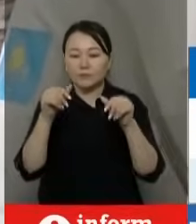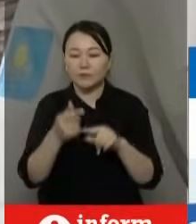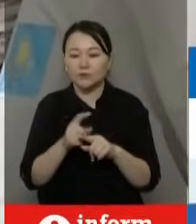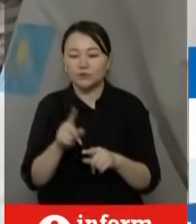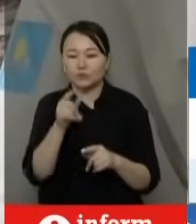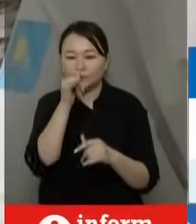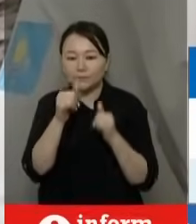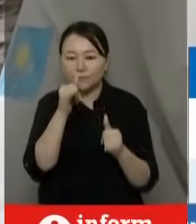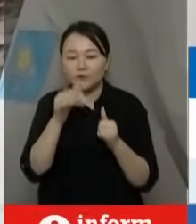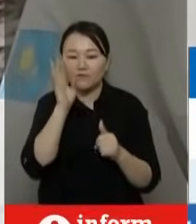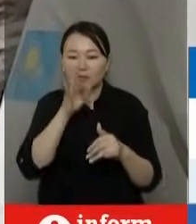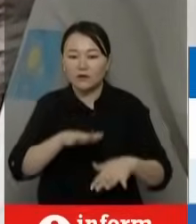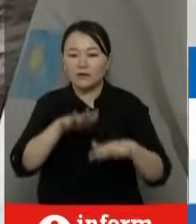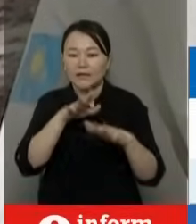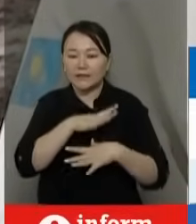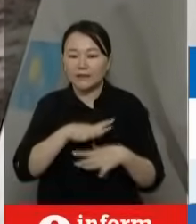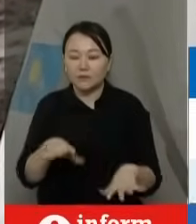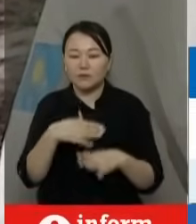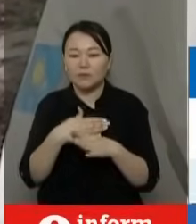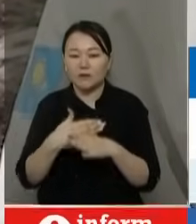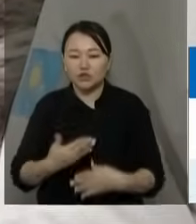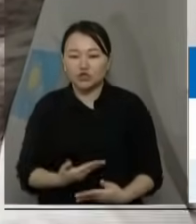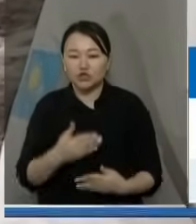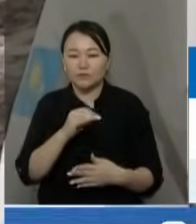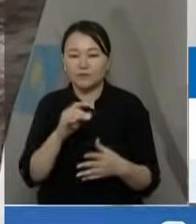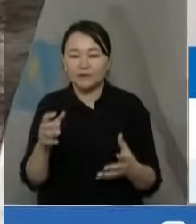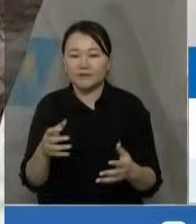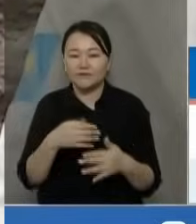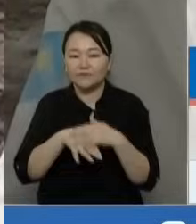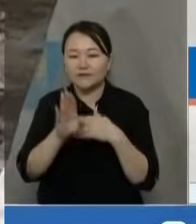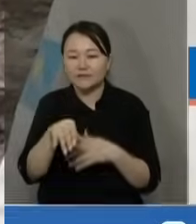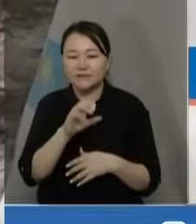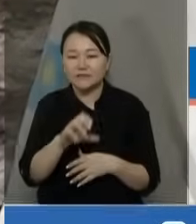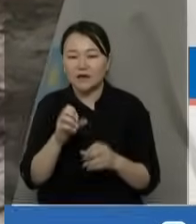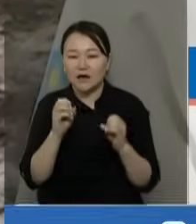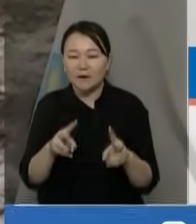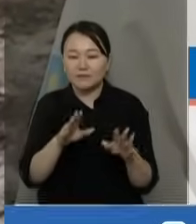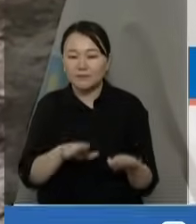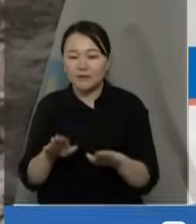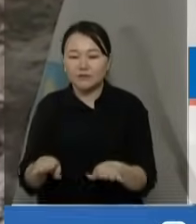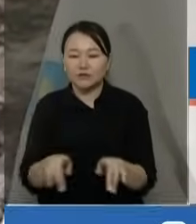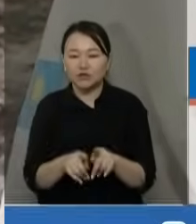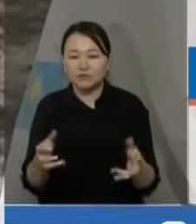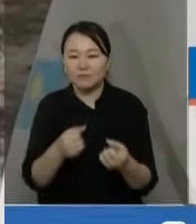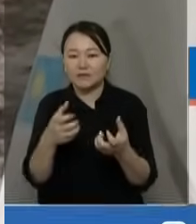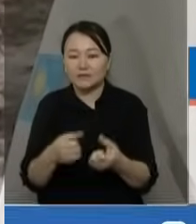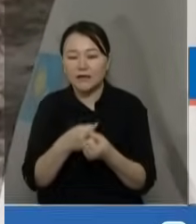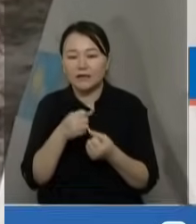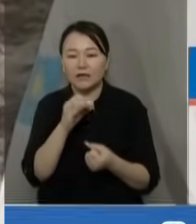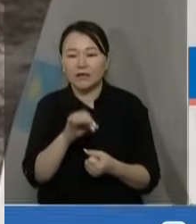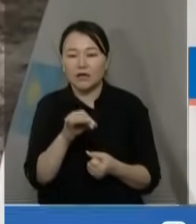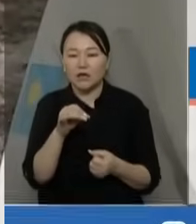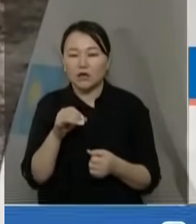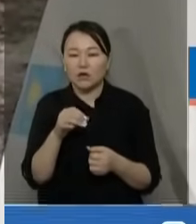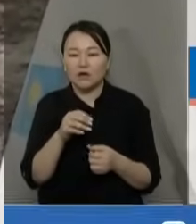Также мы помогали жителям выйти с опасных мест, а также вытаскивали